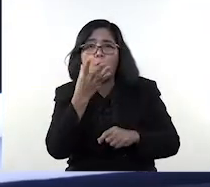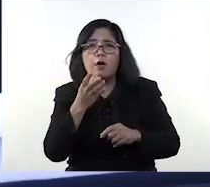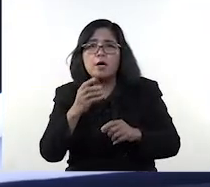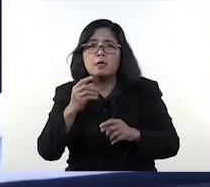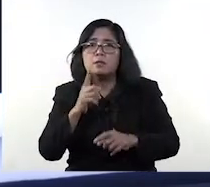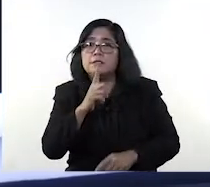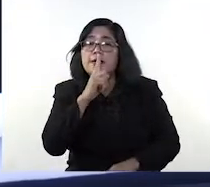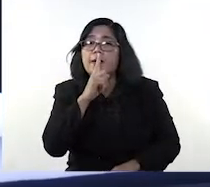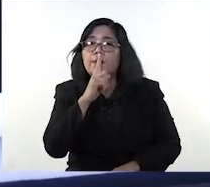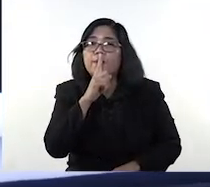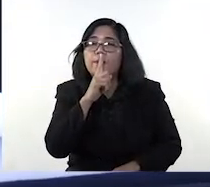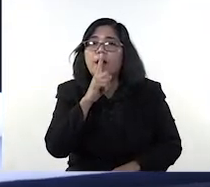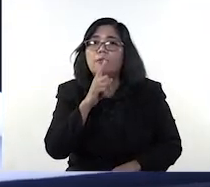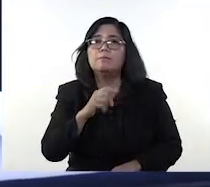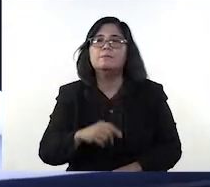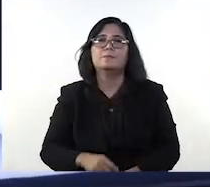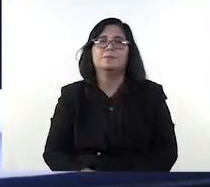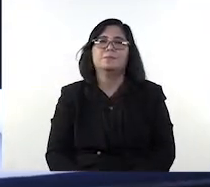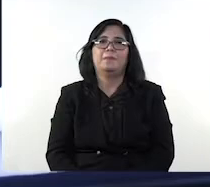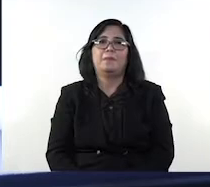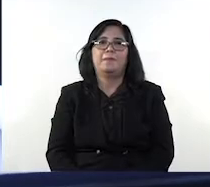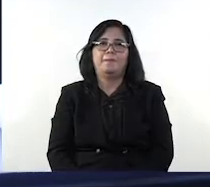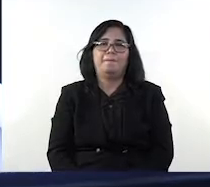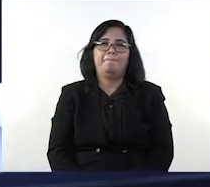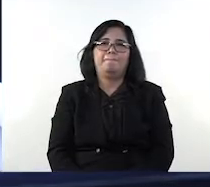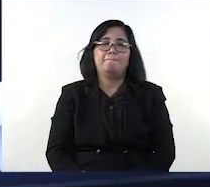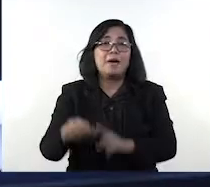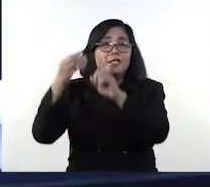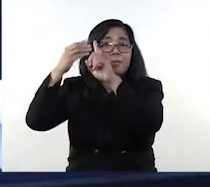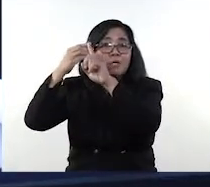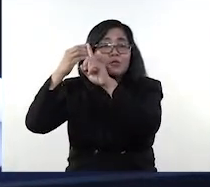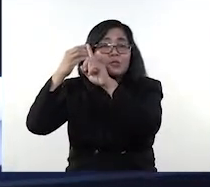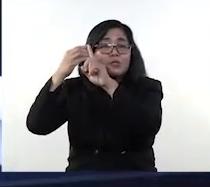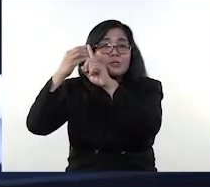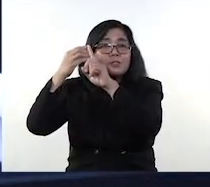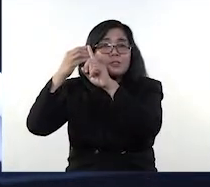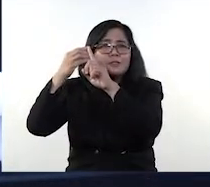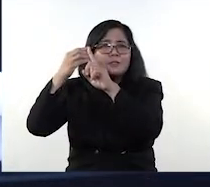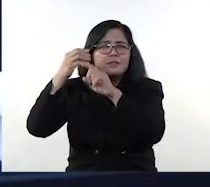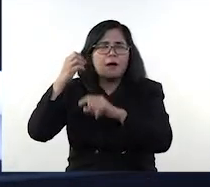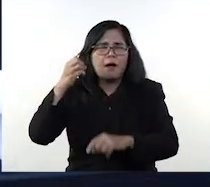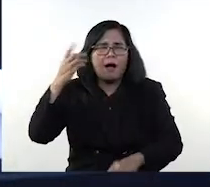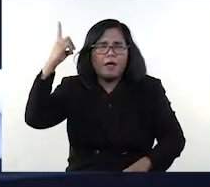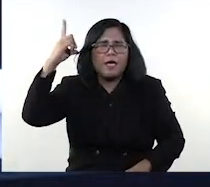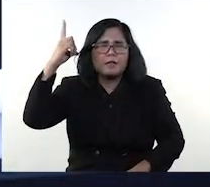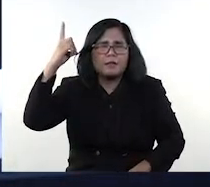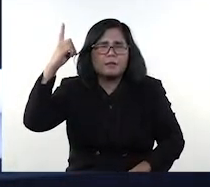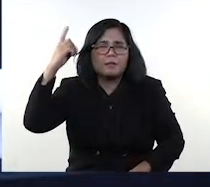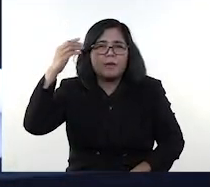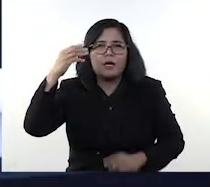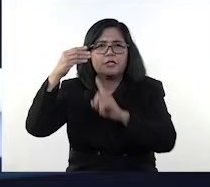Paino den-o the now Hai K5 juga membuat dia menangis